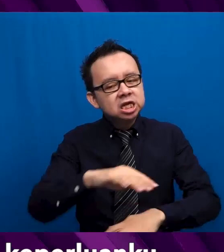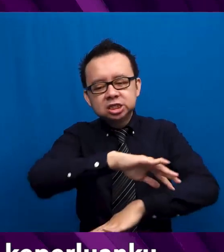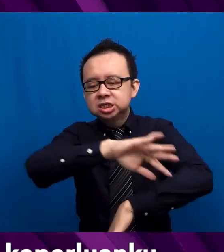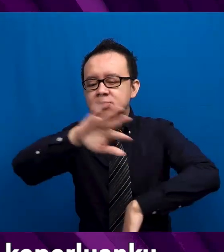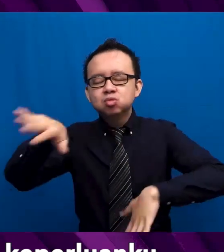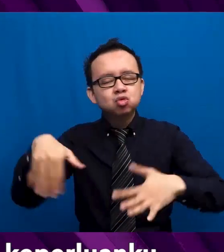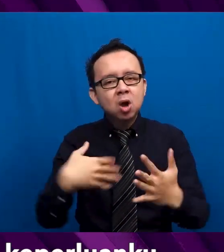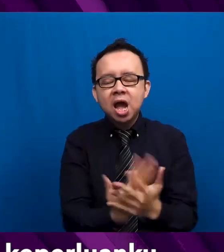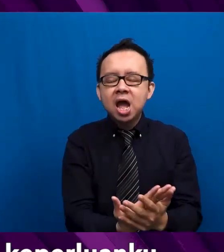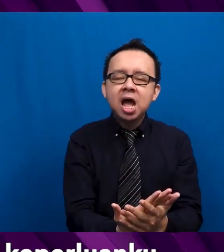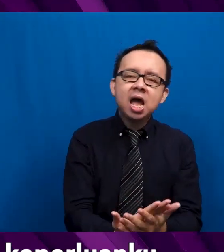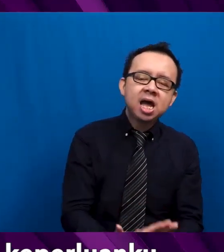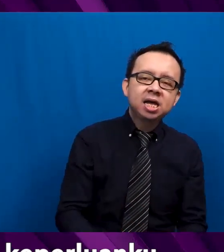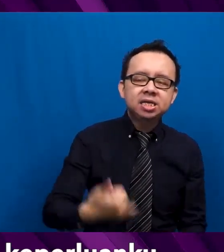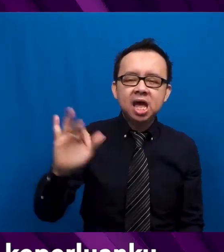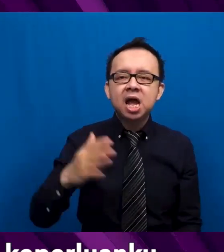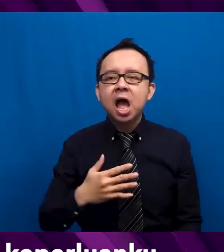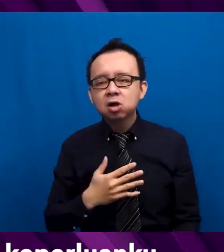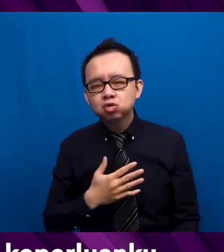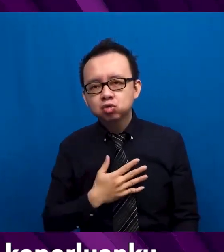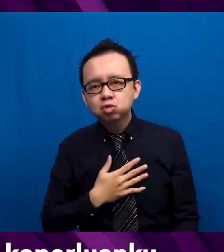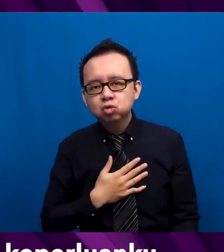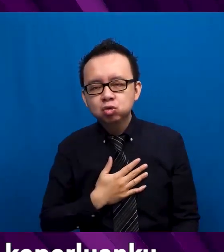memenuhi segala